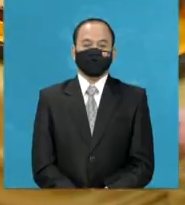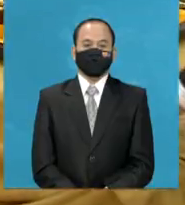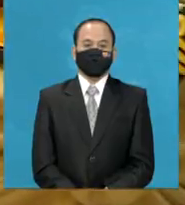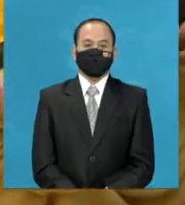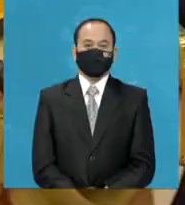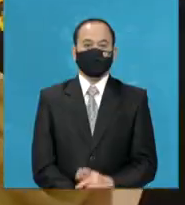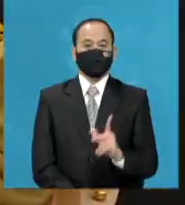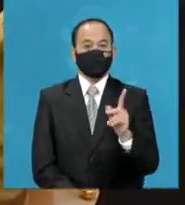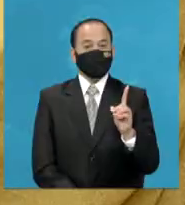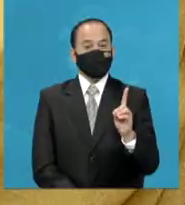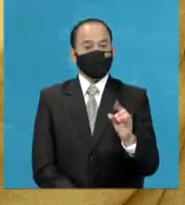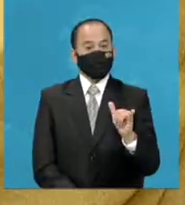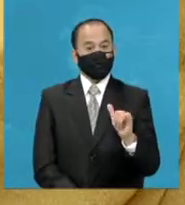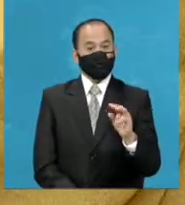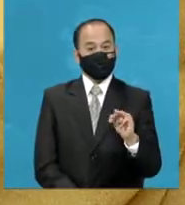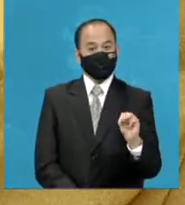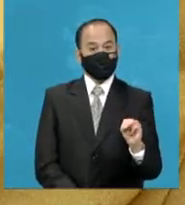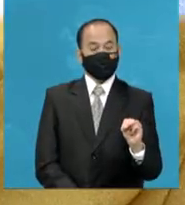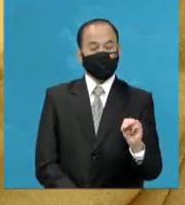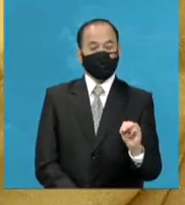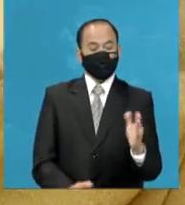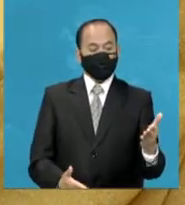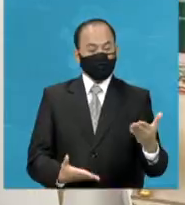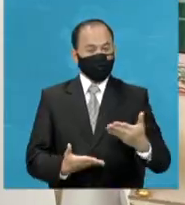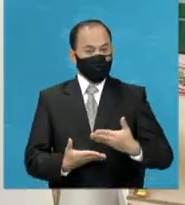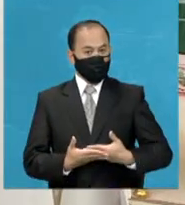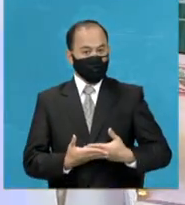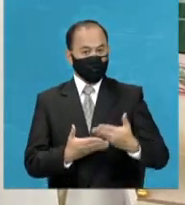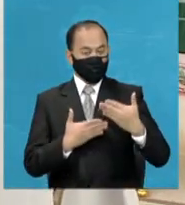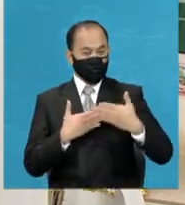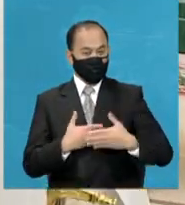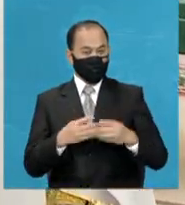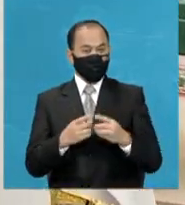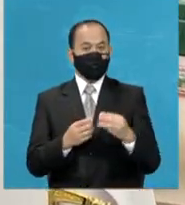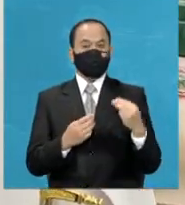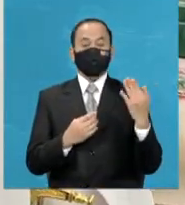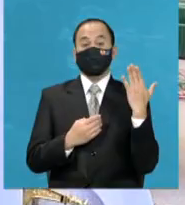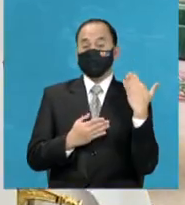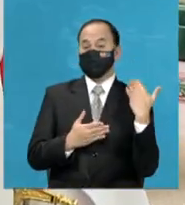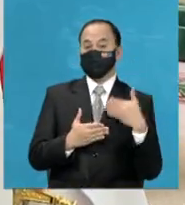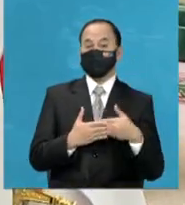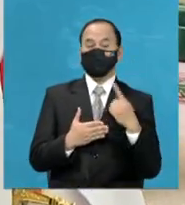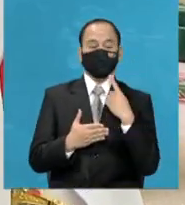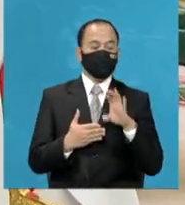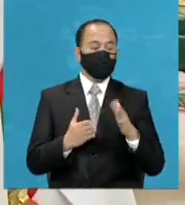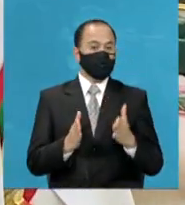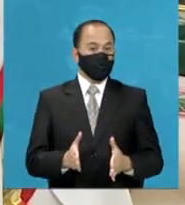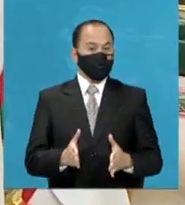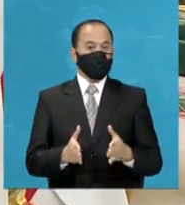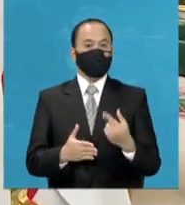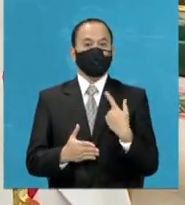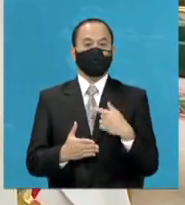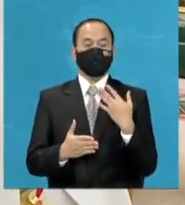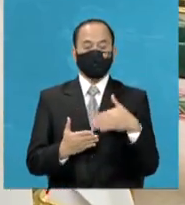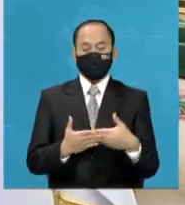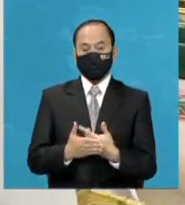Hai kebawah duli Yang Maha Mulia kemudian berkenan menerima Mang Adam mantan pemerintah dan pemerintah fbdb